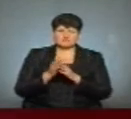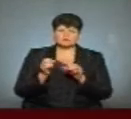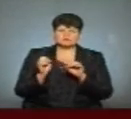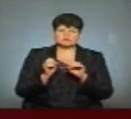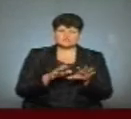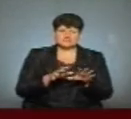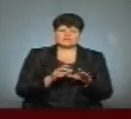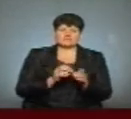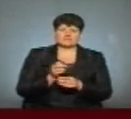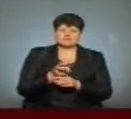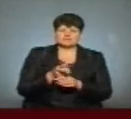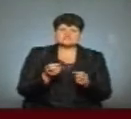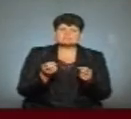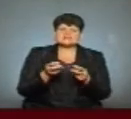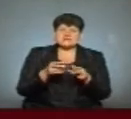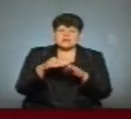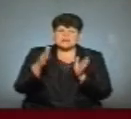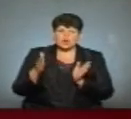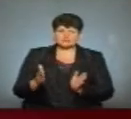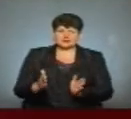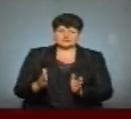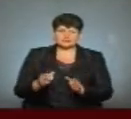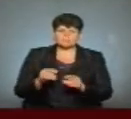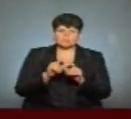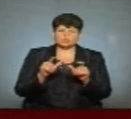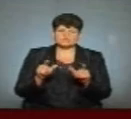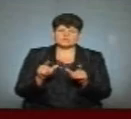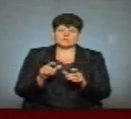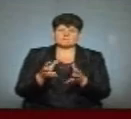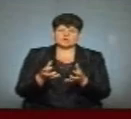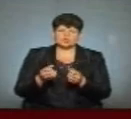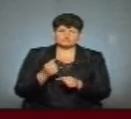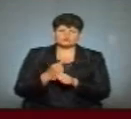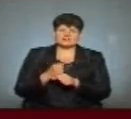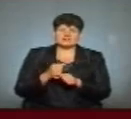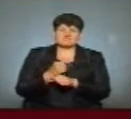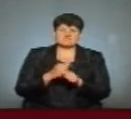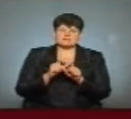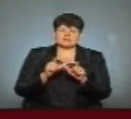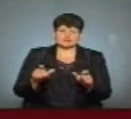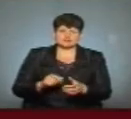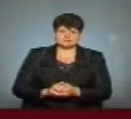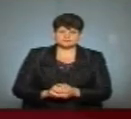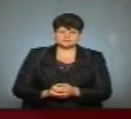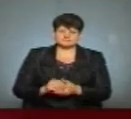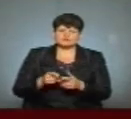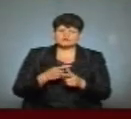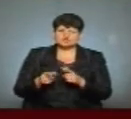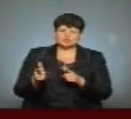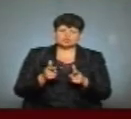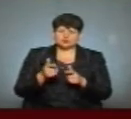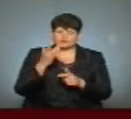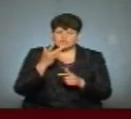утилізацію, виконавши їх у спеціальні контейнери. Пункти прийому облаштували в аптеках. Чи готові літні